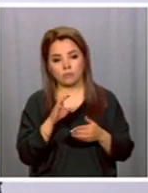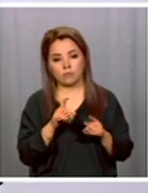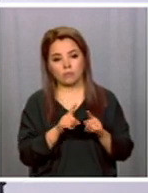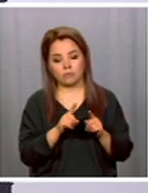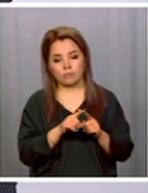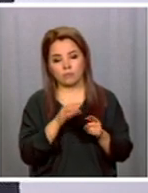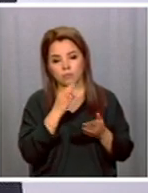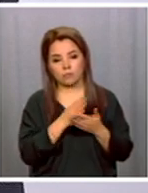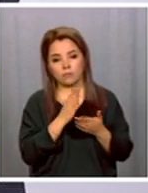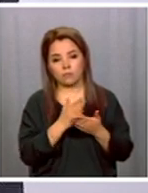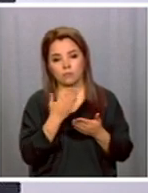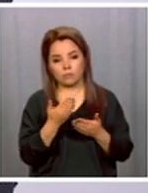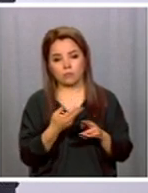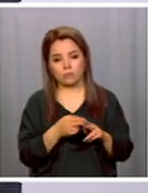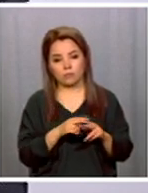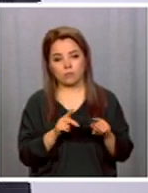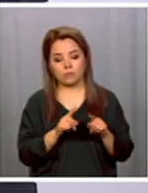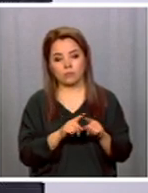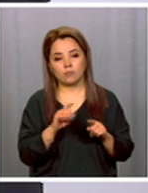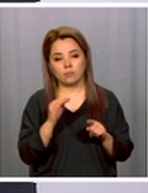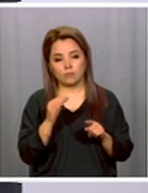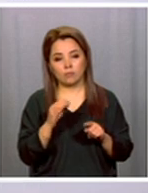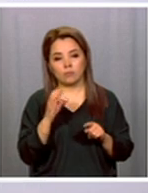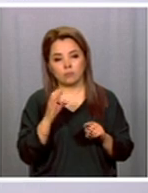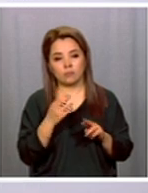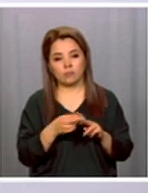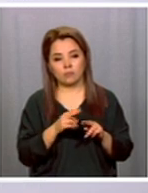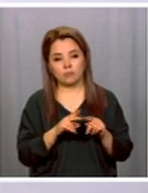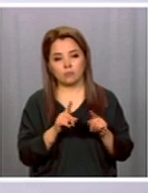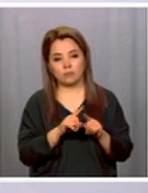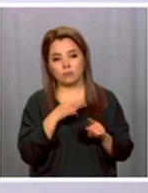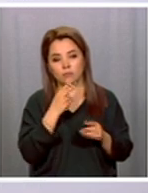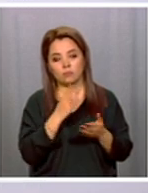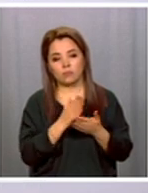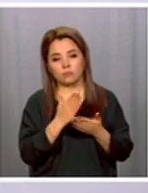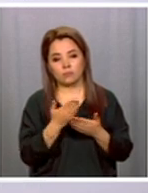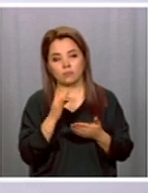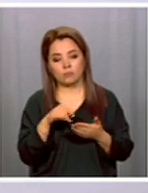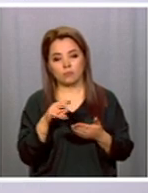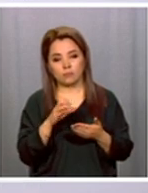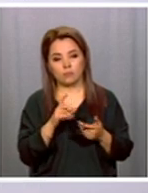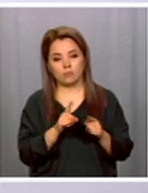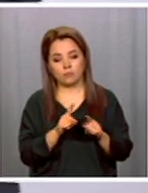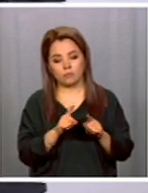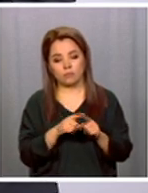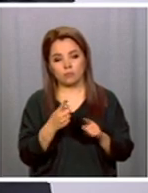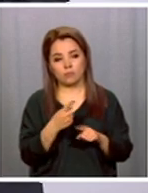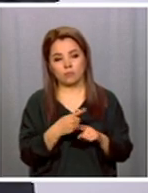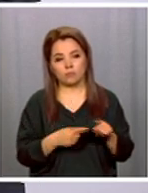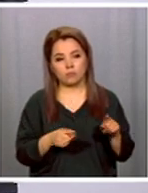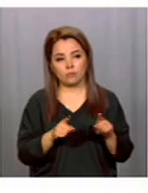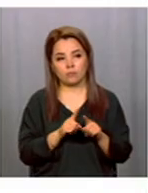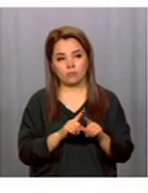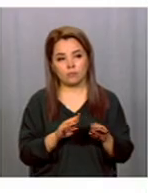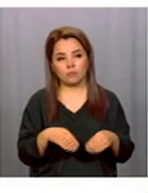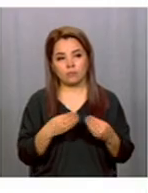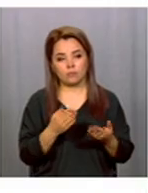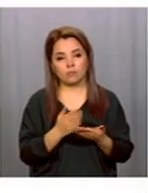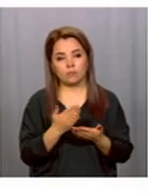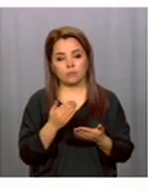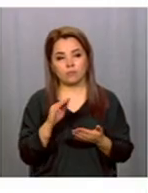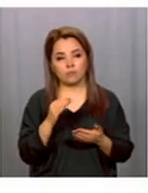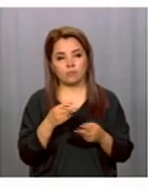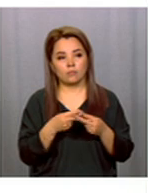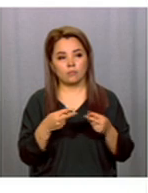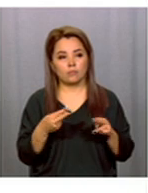деп атайды екенбіз. F, С және ол байқасаңыздар мына радиустың жартысын беріп отыр. Демек, F тең